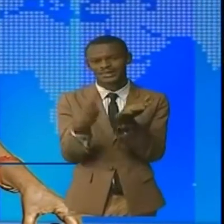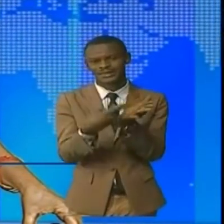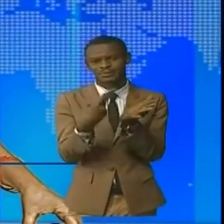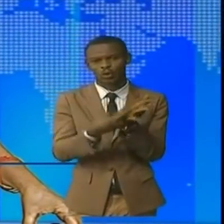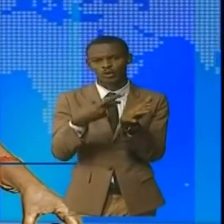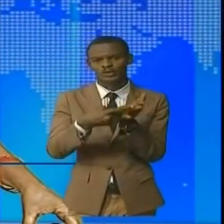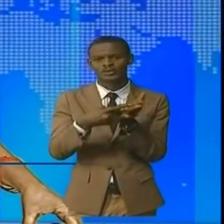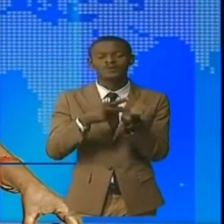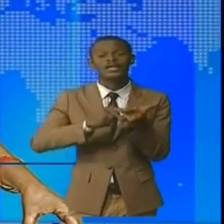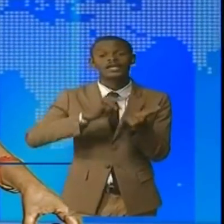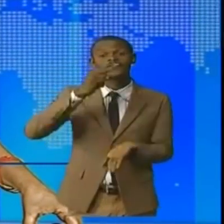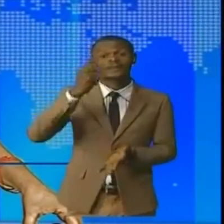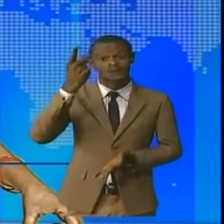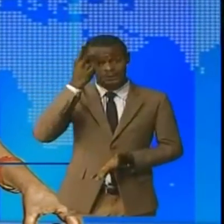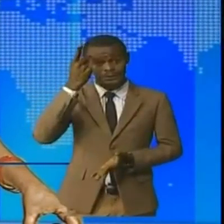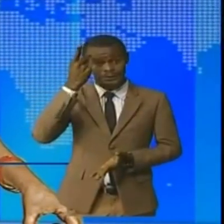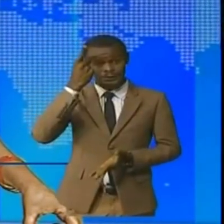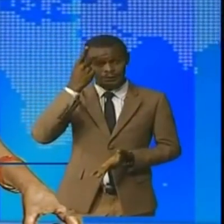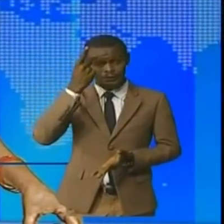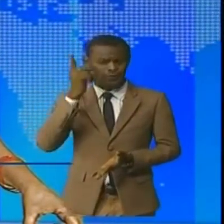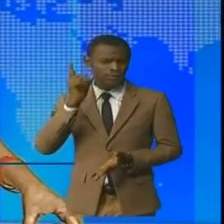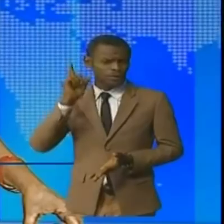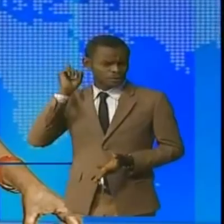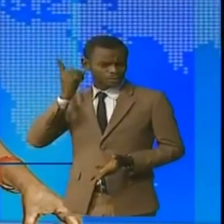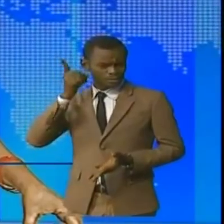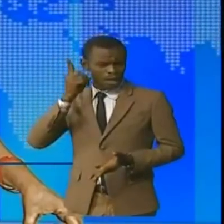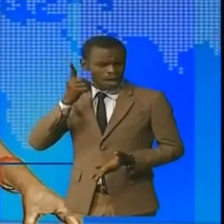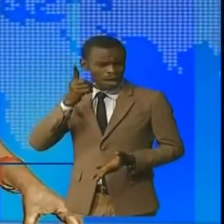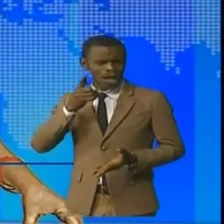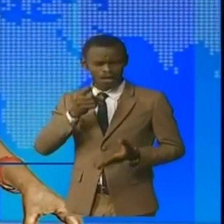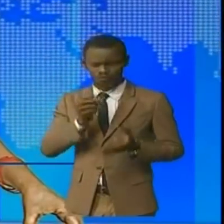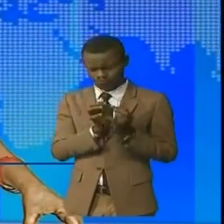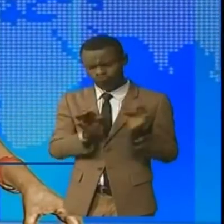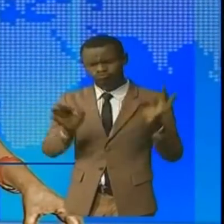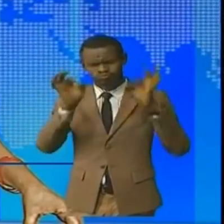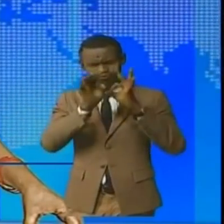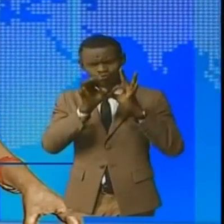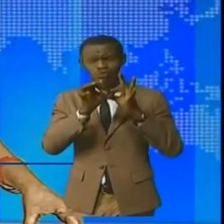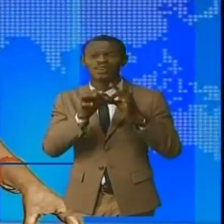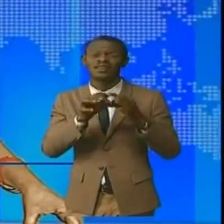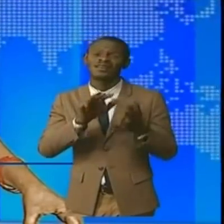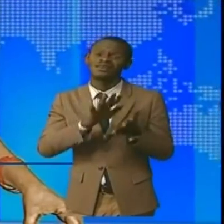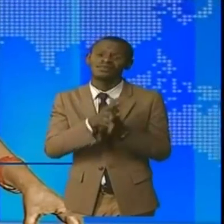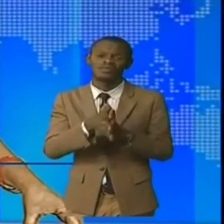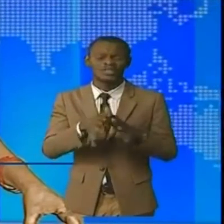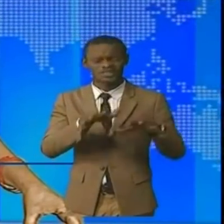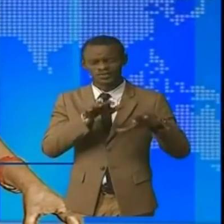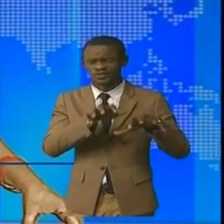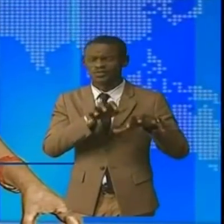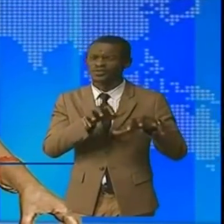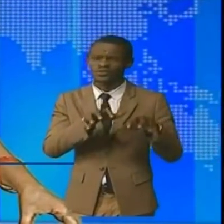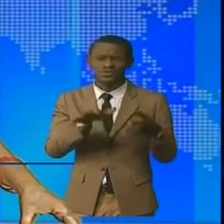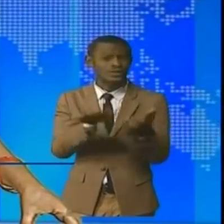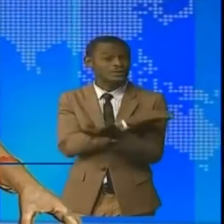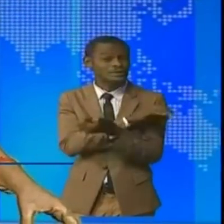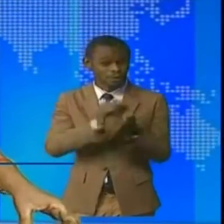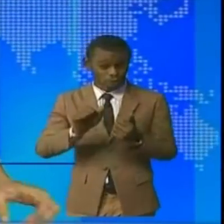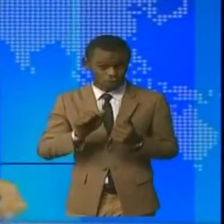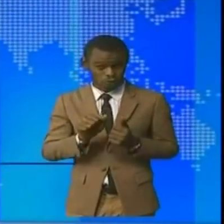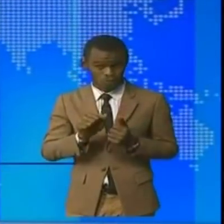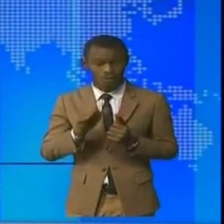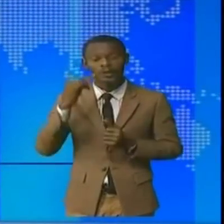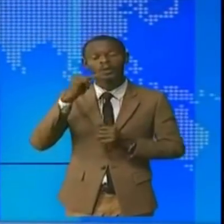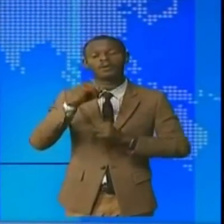de lui-même, longtemps abandonné. Ce centre sportif sera bientôt réhabilité avec l'appui financier du ministère des Finances et les